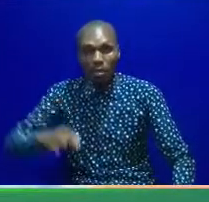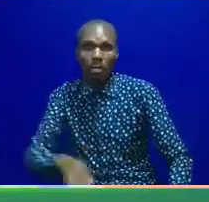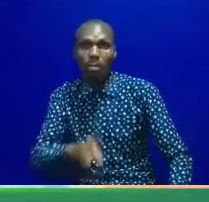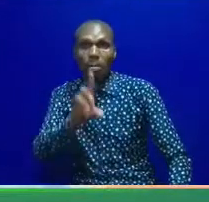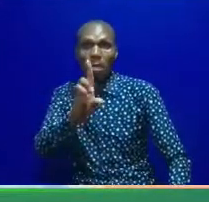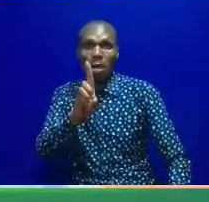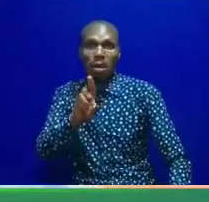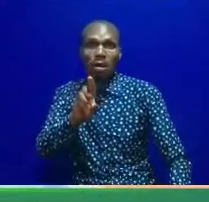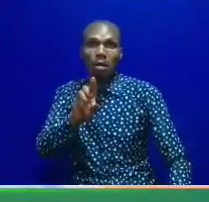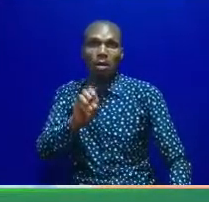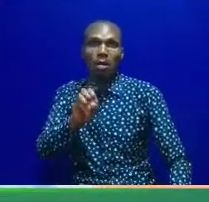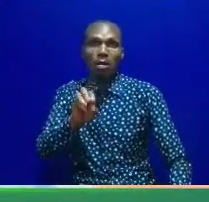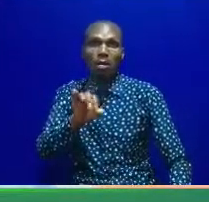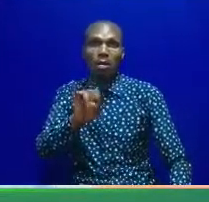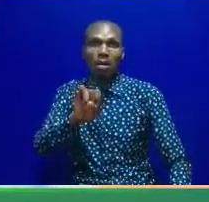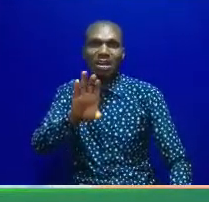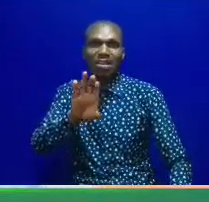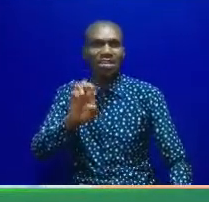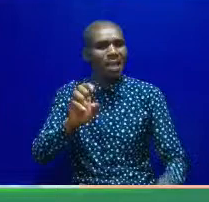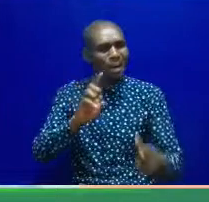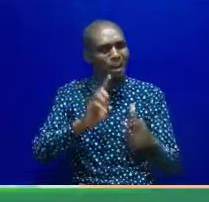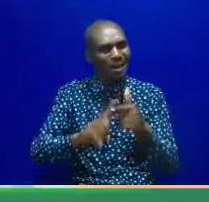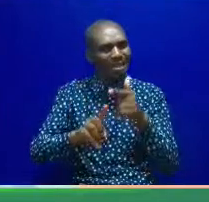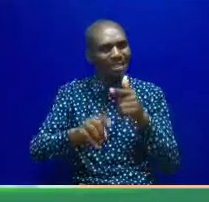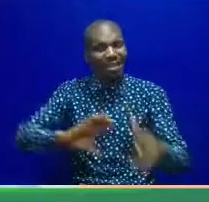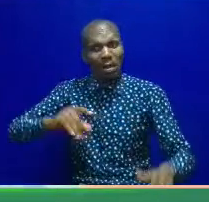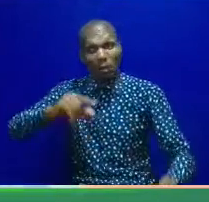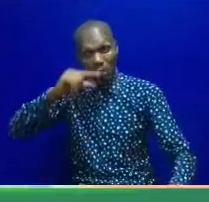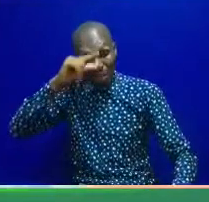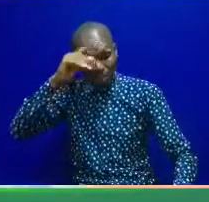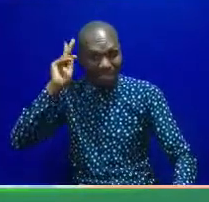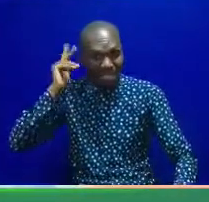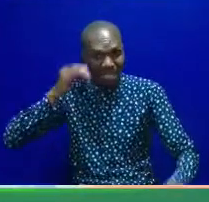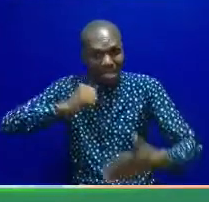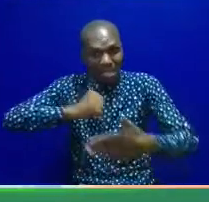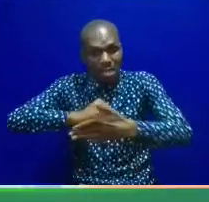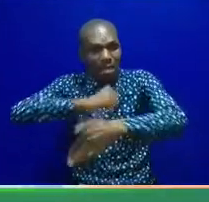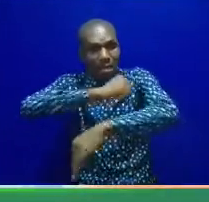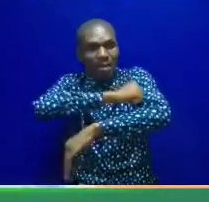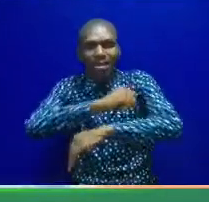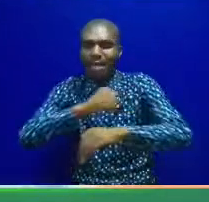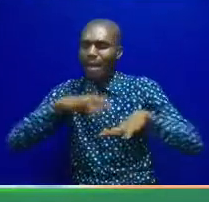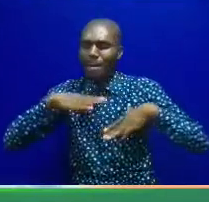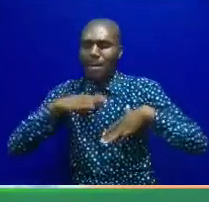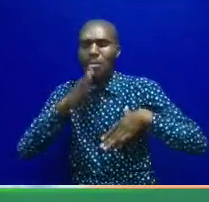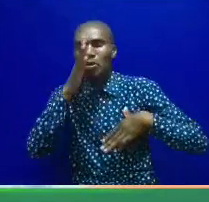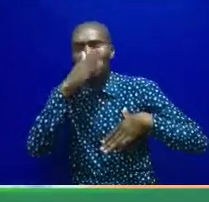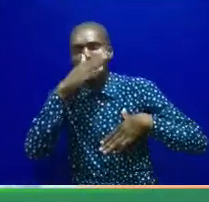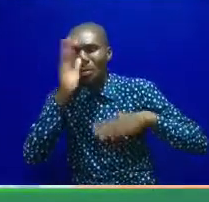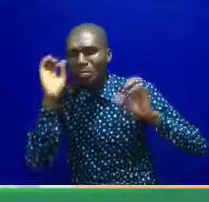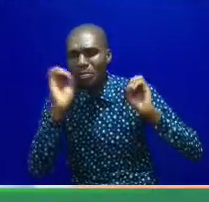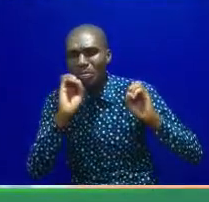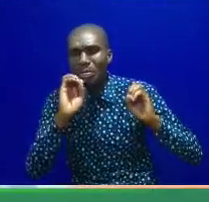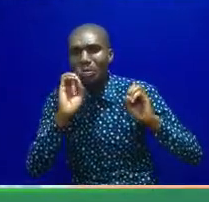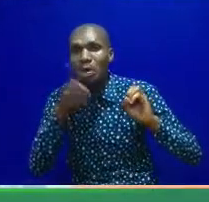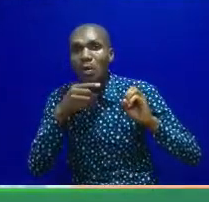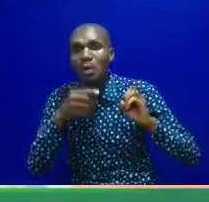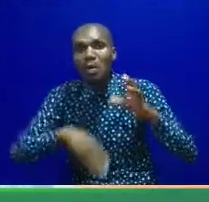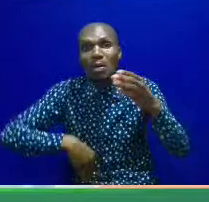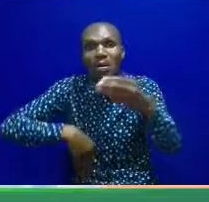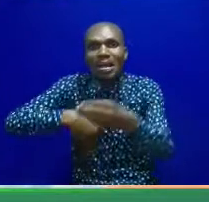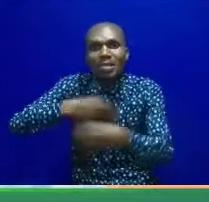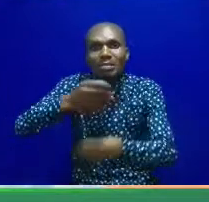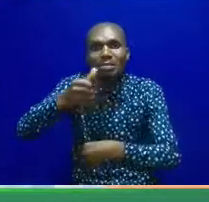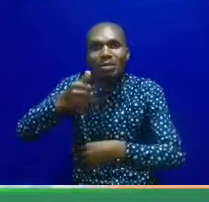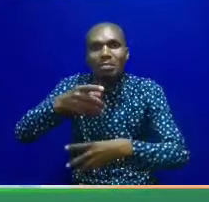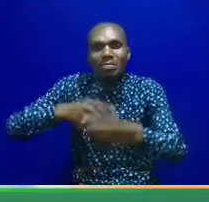Donya lakini eyiga ya Kisii County abantu mungaineka na inu abamoko ni Fomu ase chisaipa